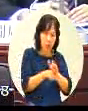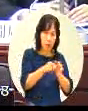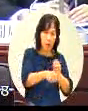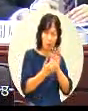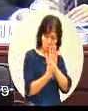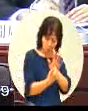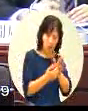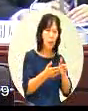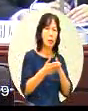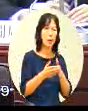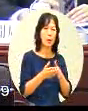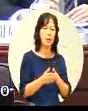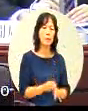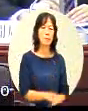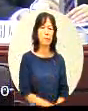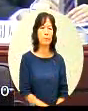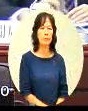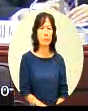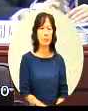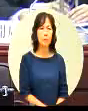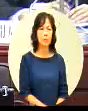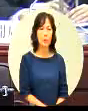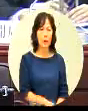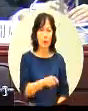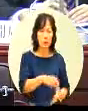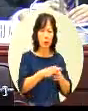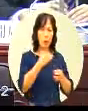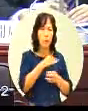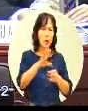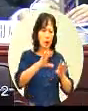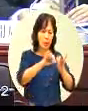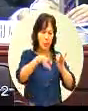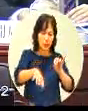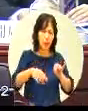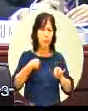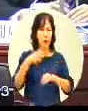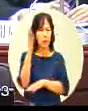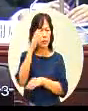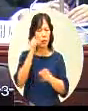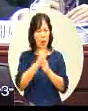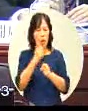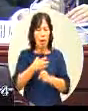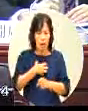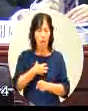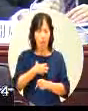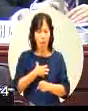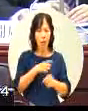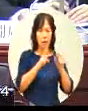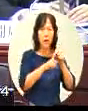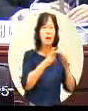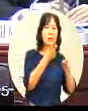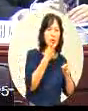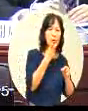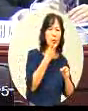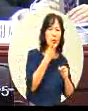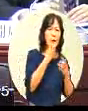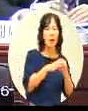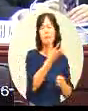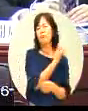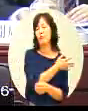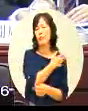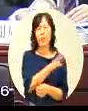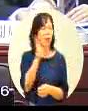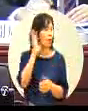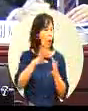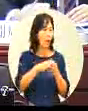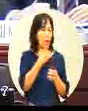的防疫工作。这样，要不然我地方政府我做个死啊，中央政府当然他们也很